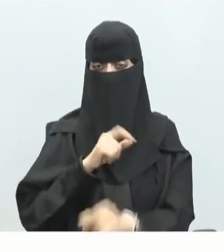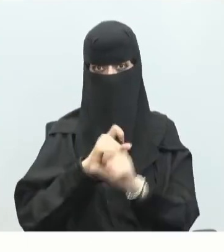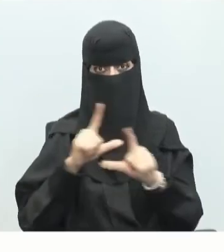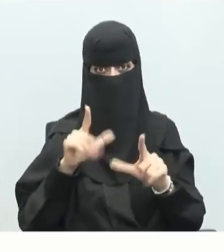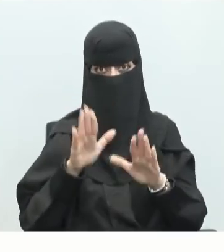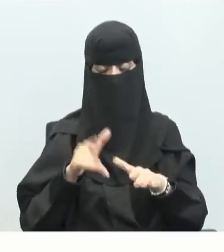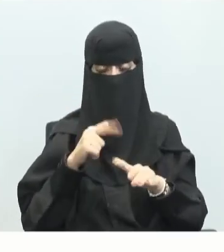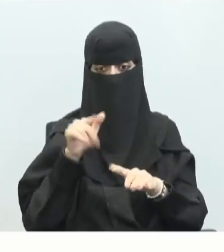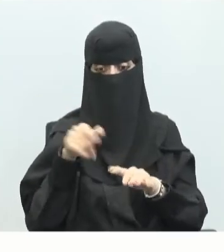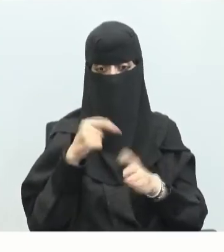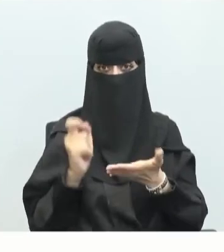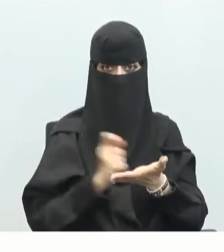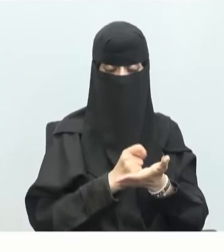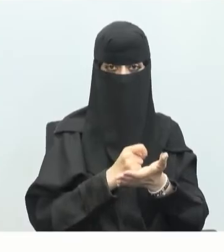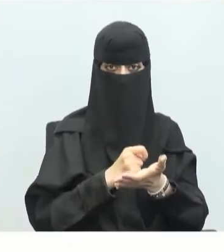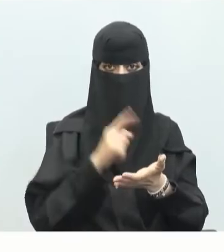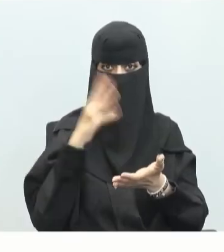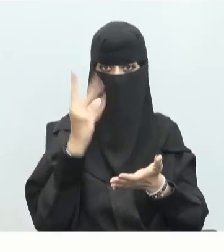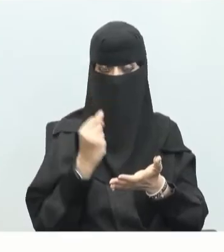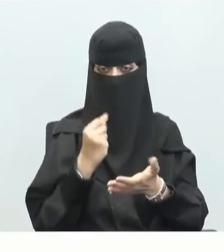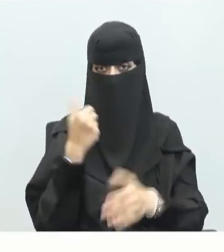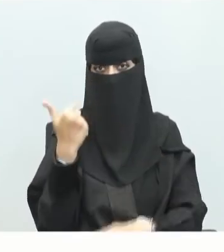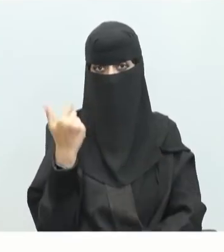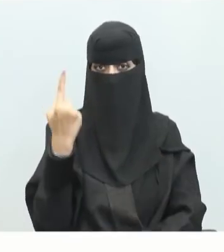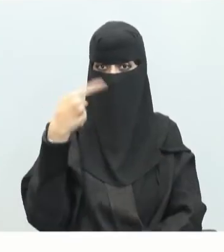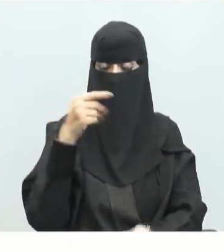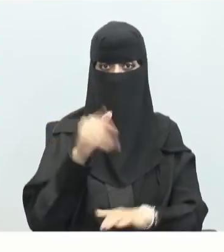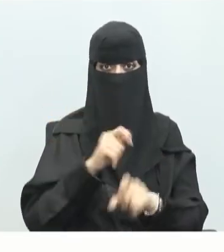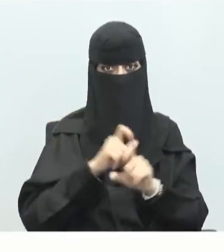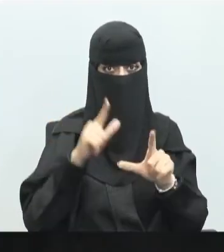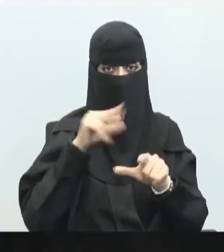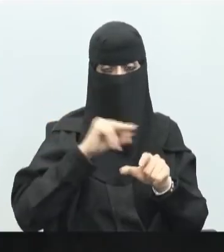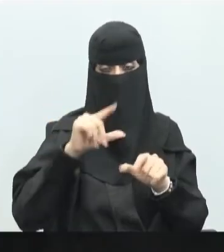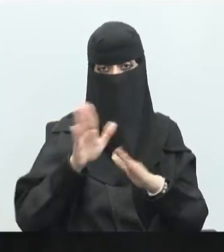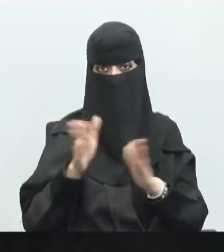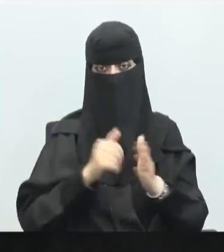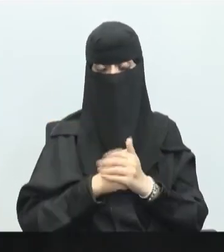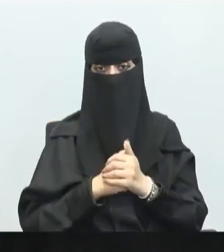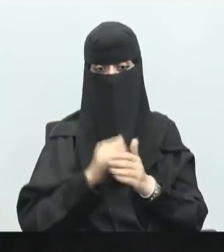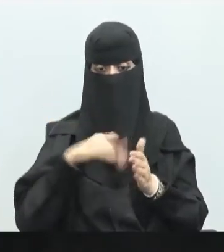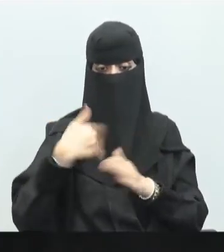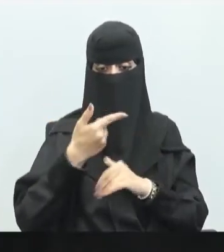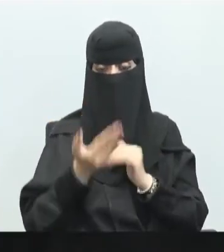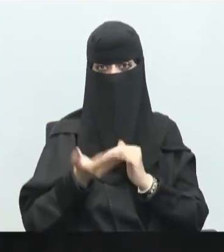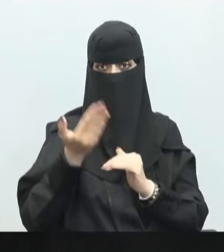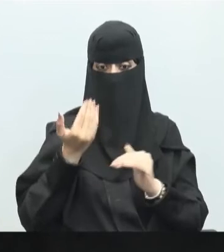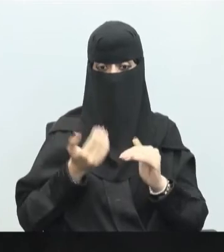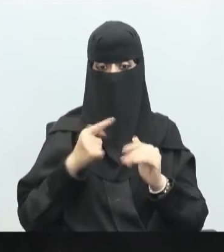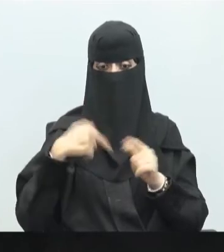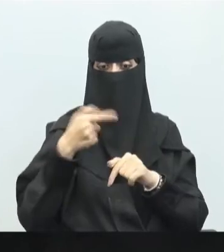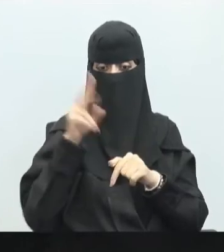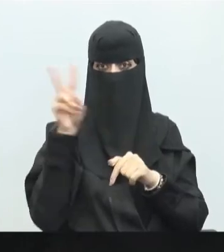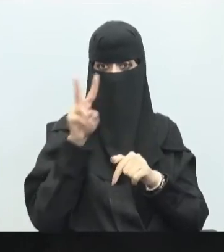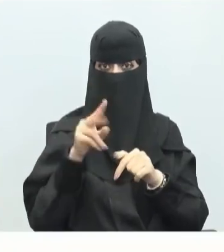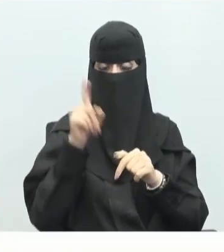اذا هنا كتبنا العدد 16 واضح ومثناه اذا هنا نرجع نعيد نقرا